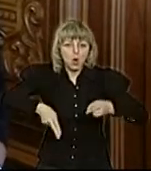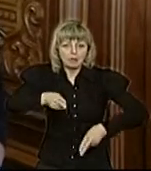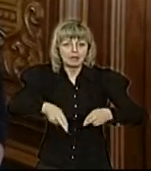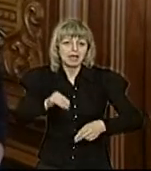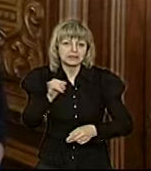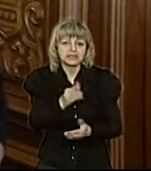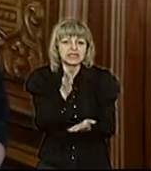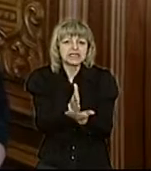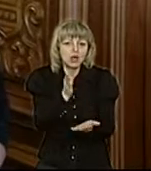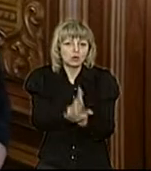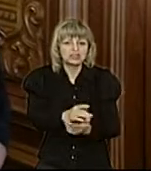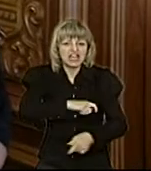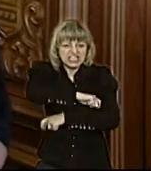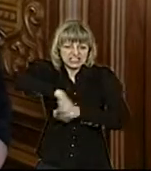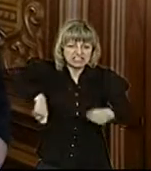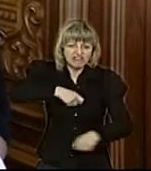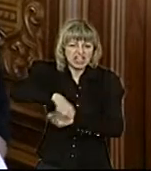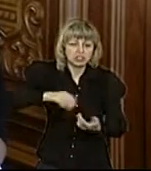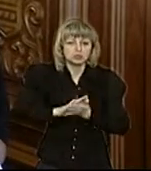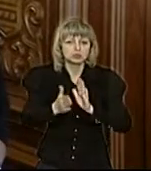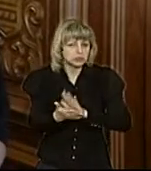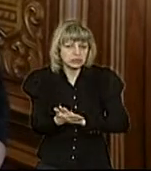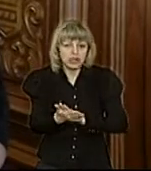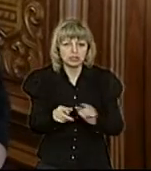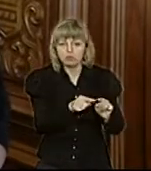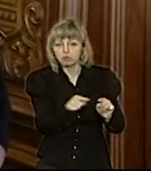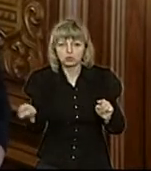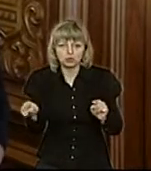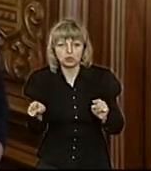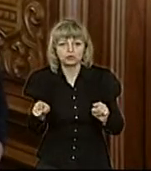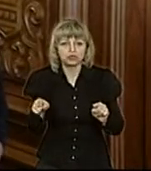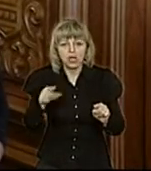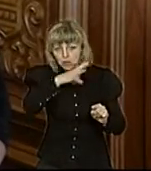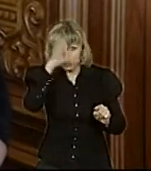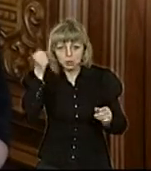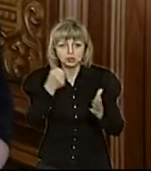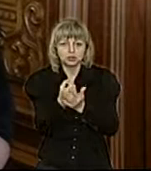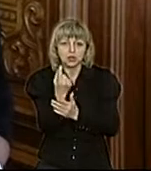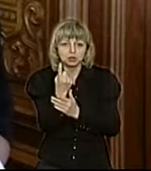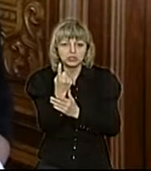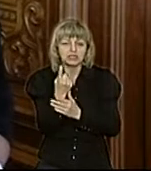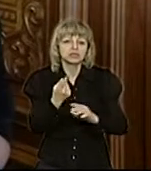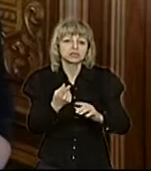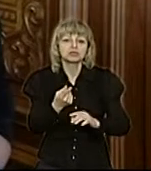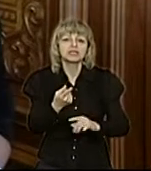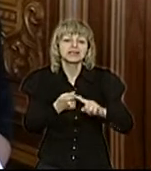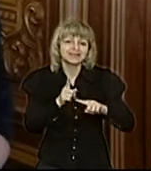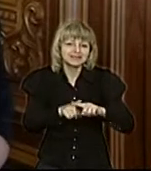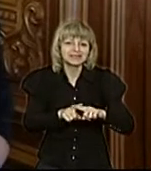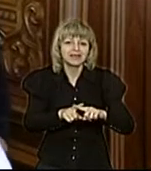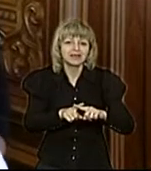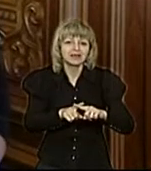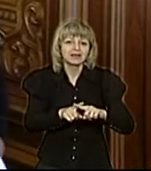операції і знаходитися в зв'язаному стані впродовж цілої ночі, аж до 11-ї години, це безперечно не